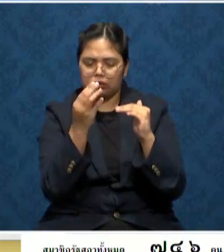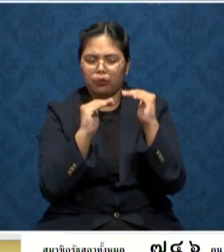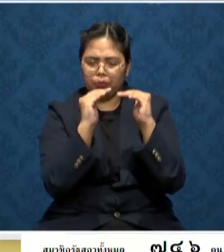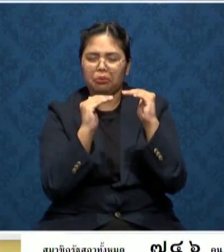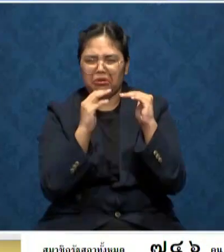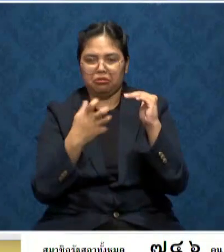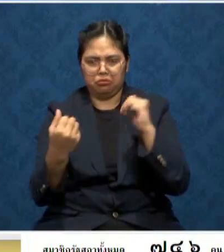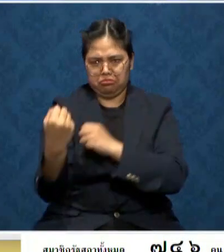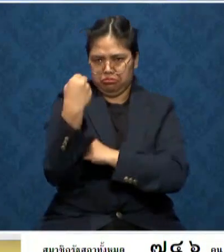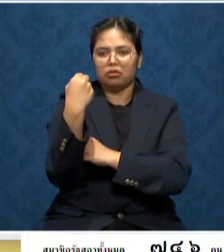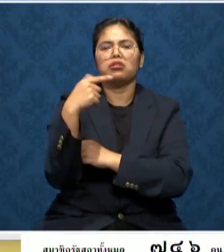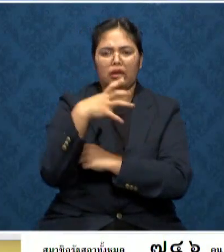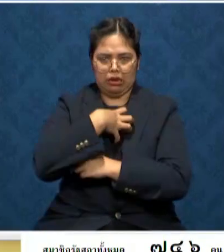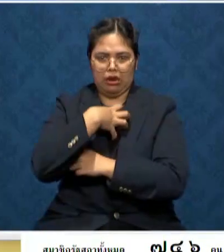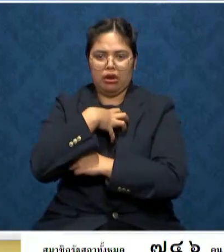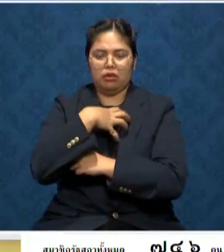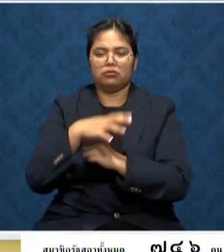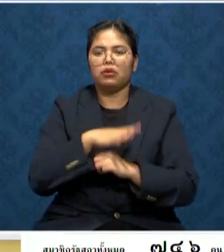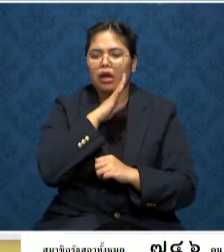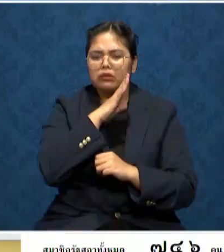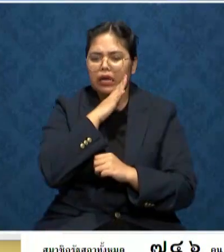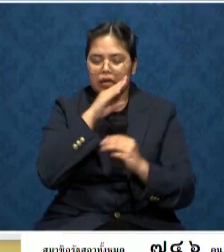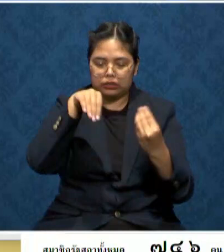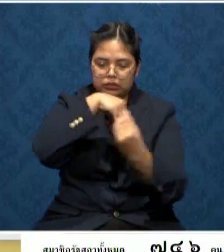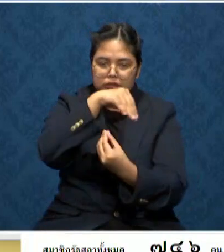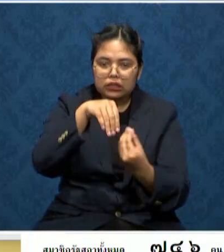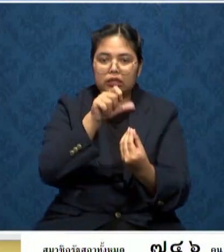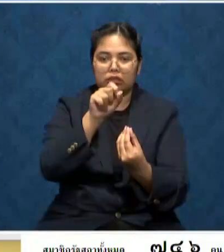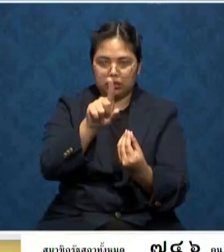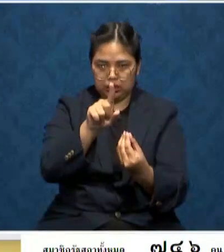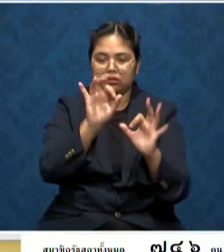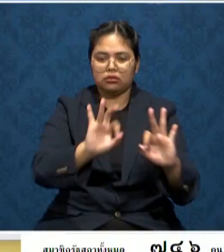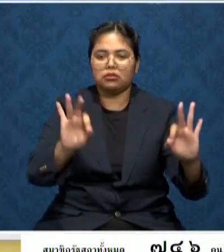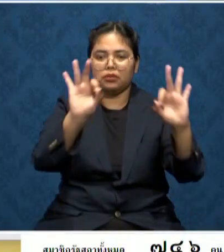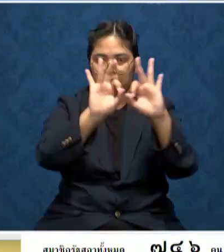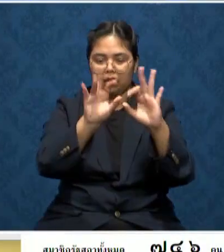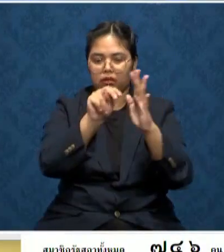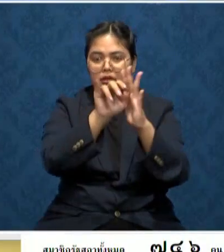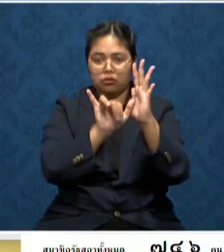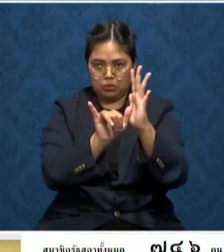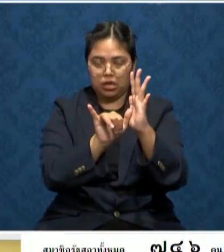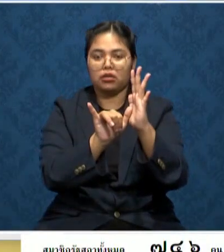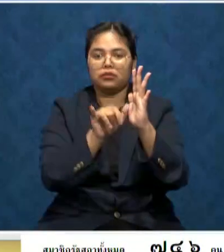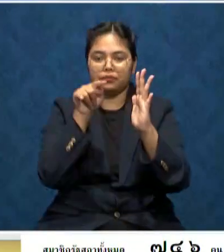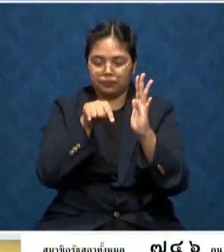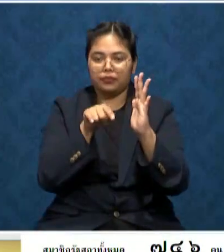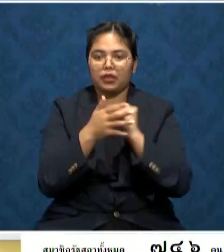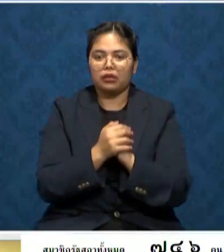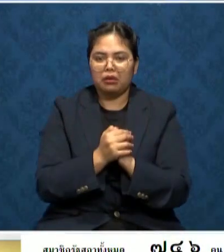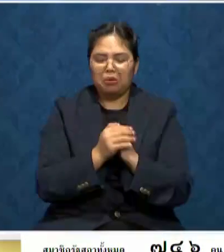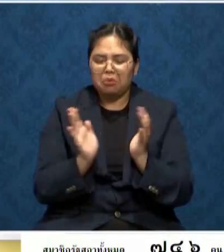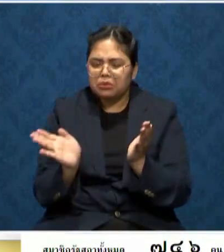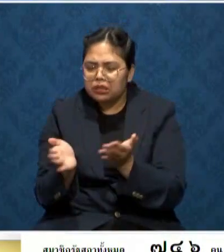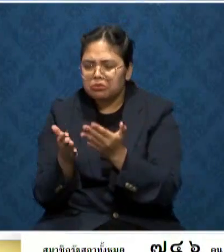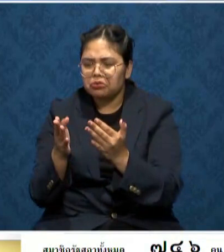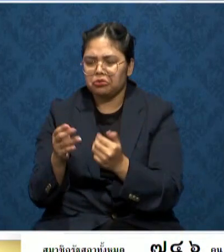ในประเด็นนี้ถ้ามุที่เศรษฐกเป็นสำคัญ นักยาçaบายหวงผลเร็วก็มักจะไปเอือในทุนทุรก